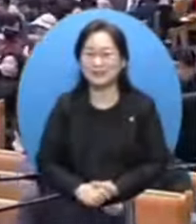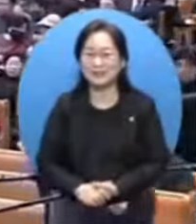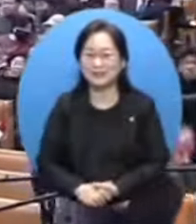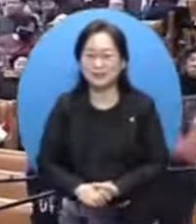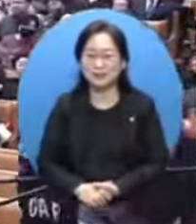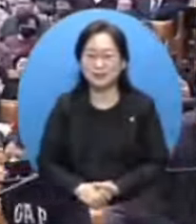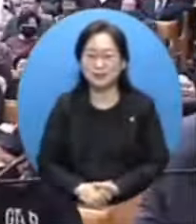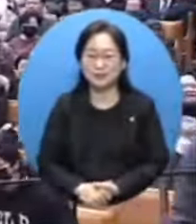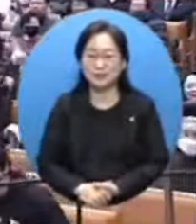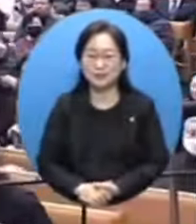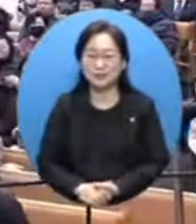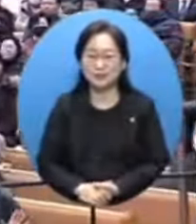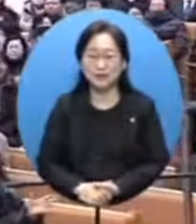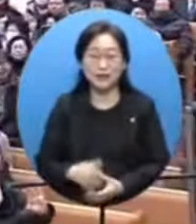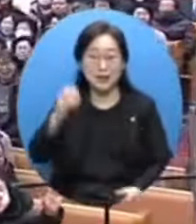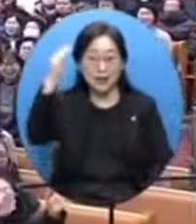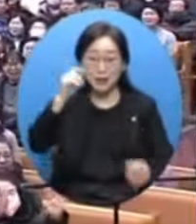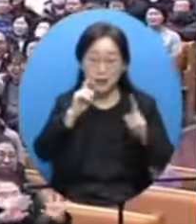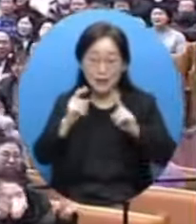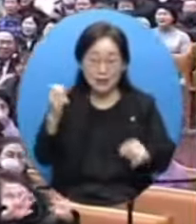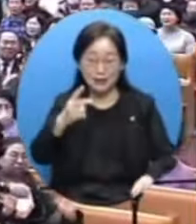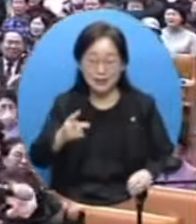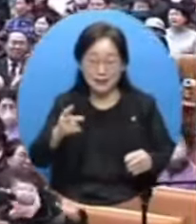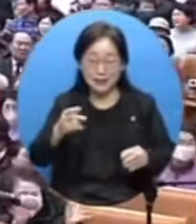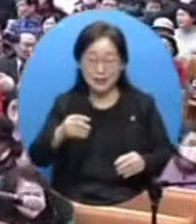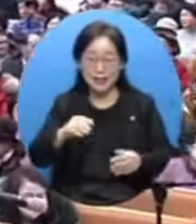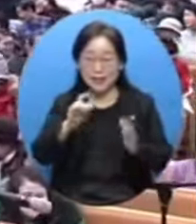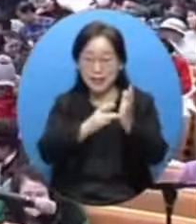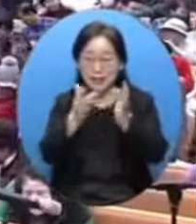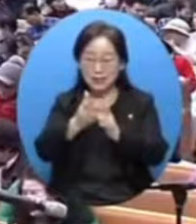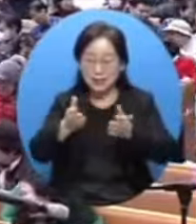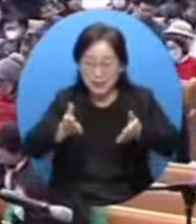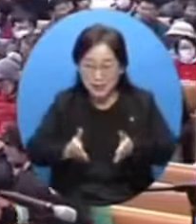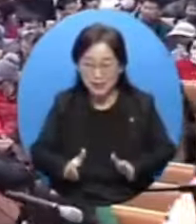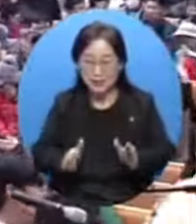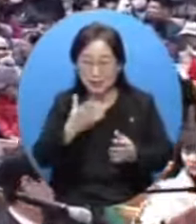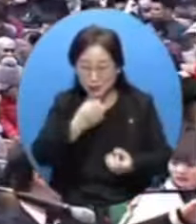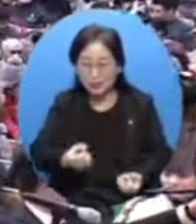크리스마스 한국말로 다시 합니다 성탄을 축하합니다